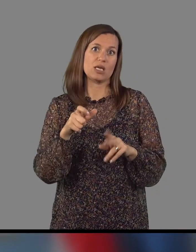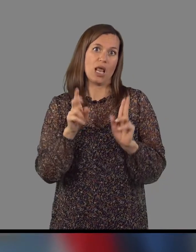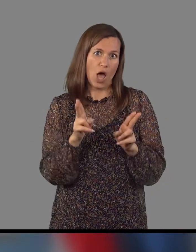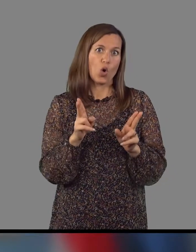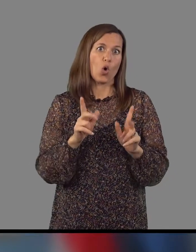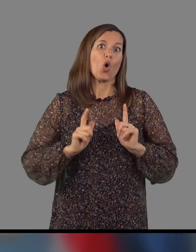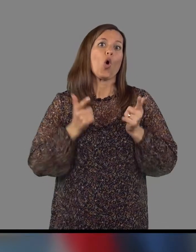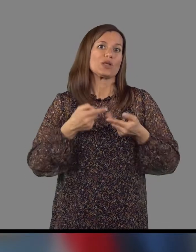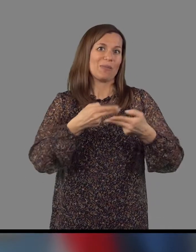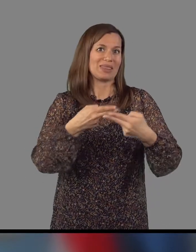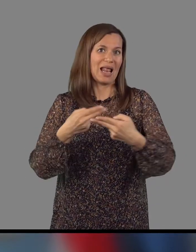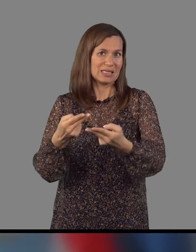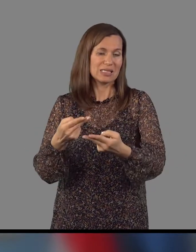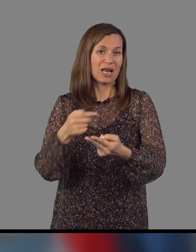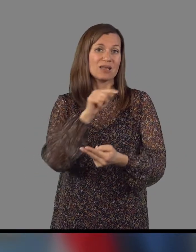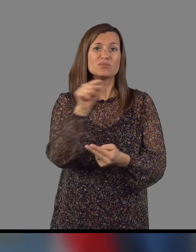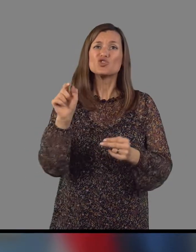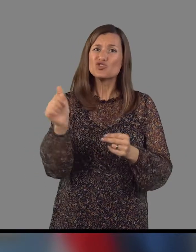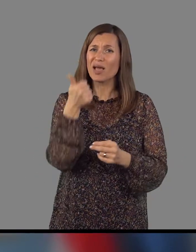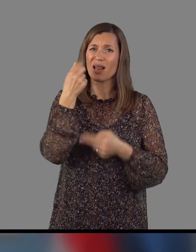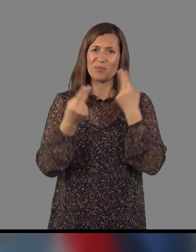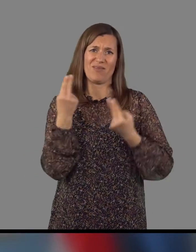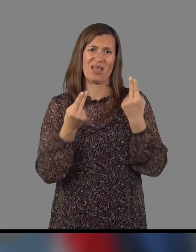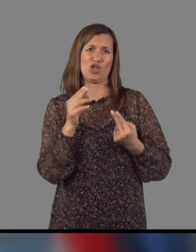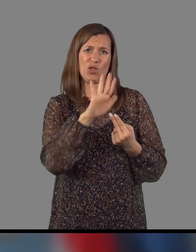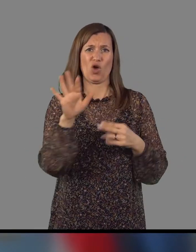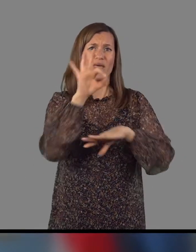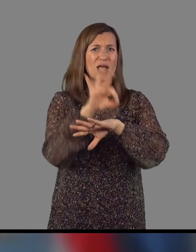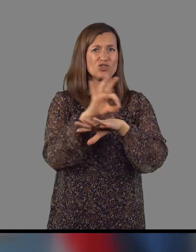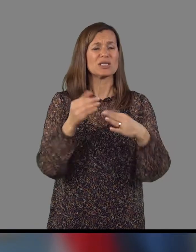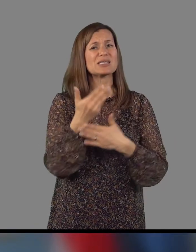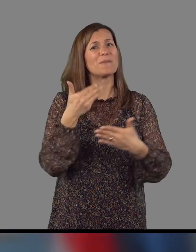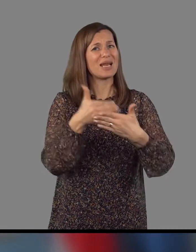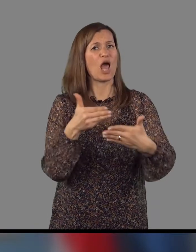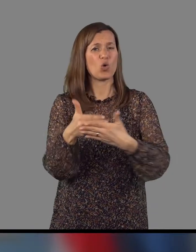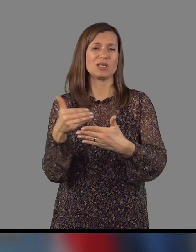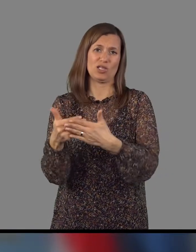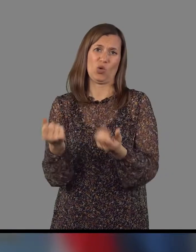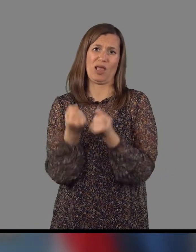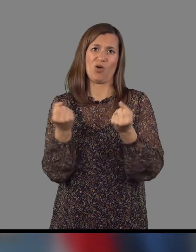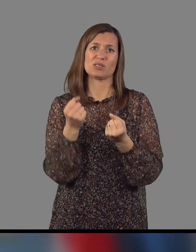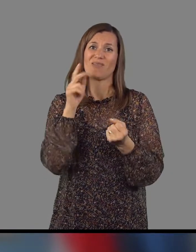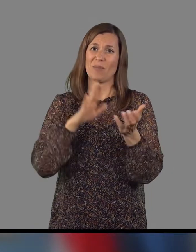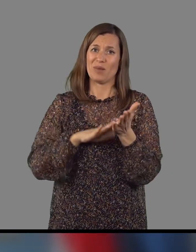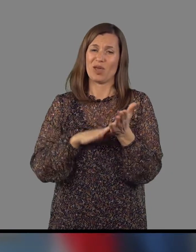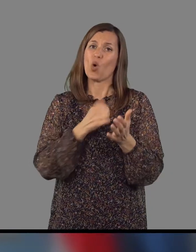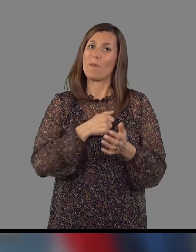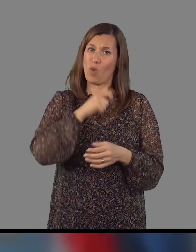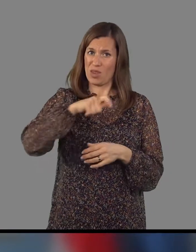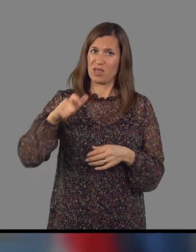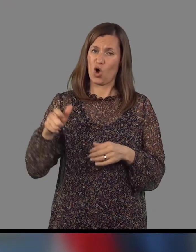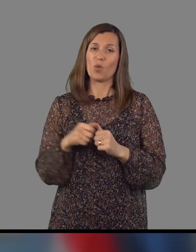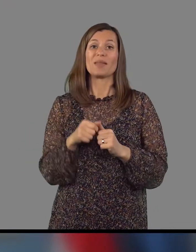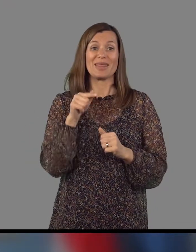bili hospitalizirani, naj še enkrat preverijo svoje načrte za prilagoditev dejavnosti. V primeru